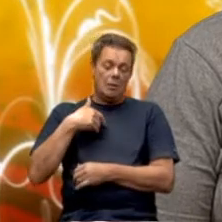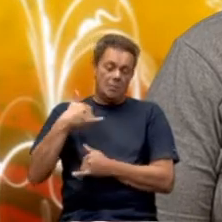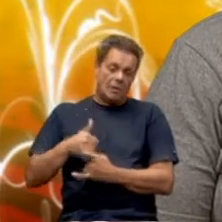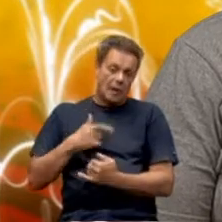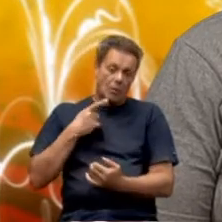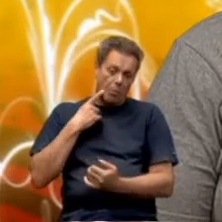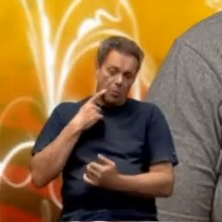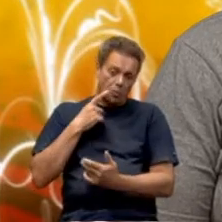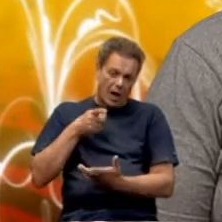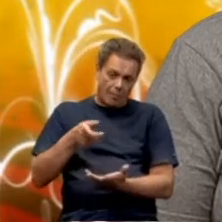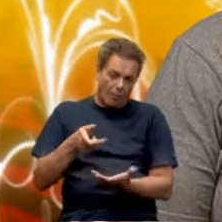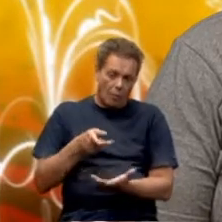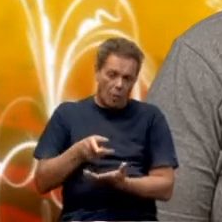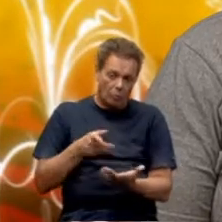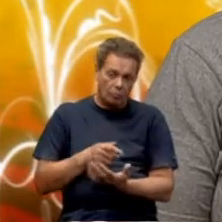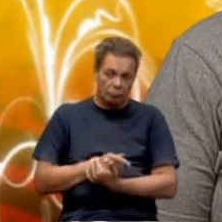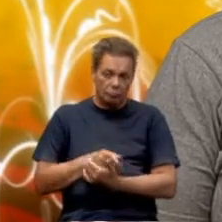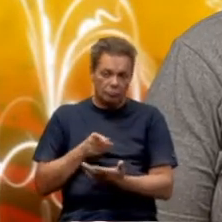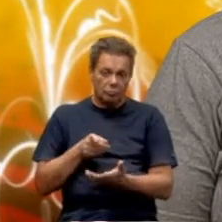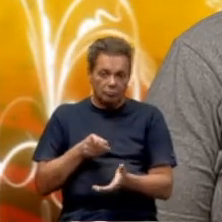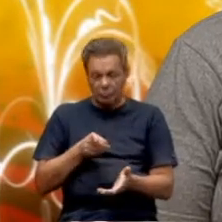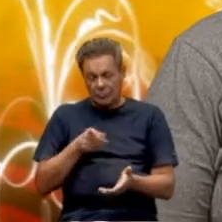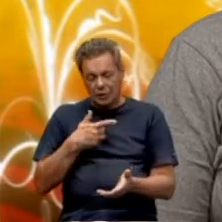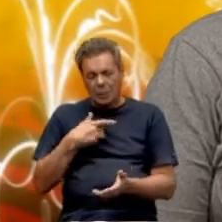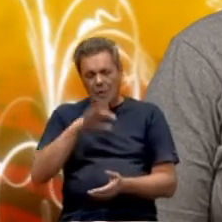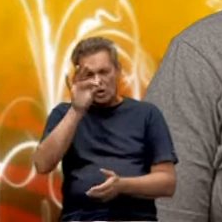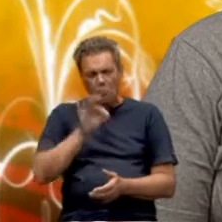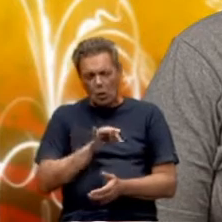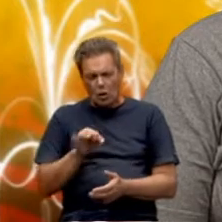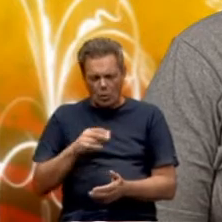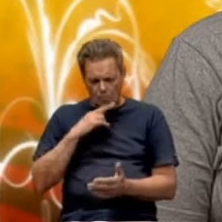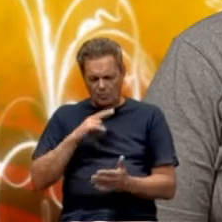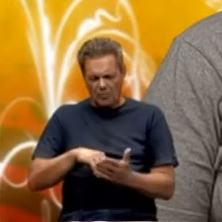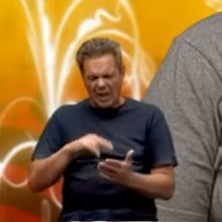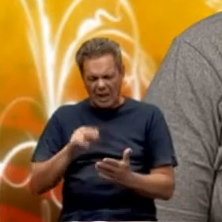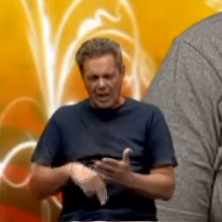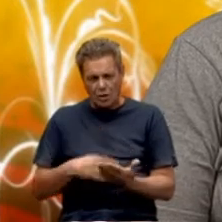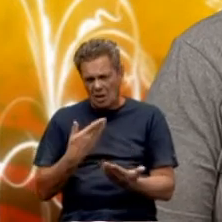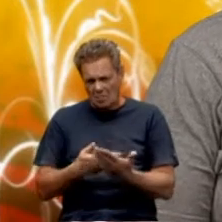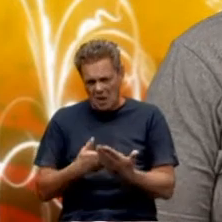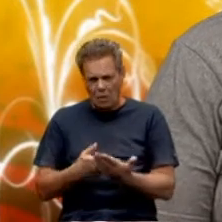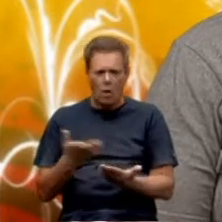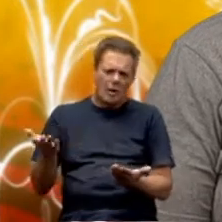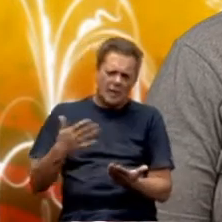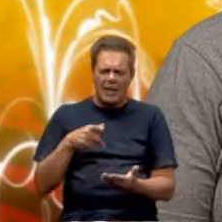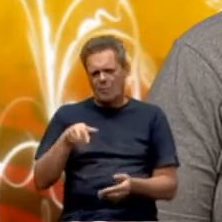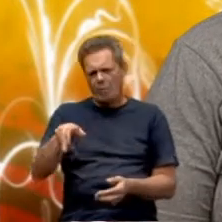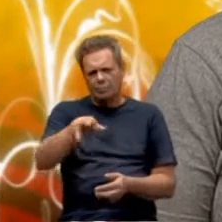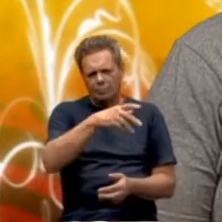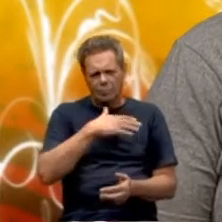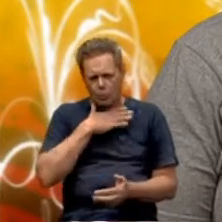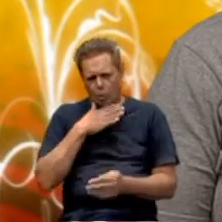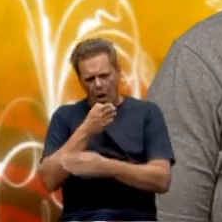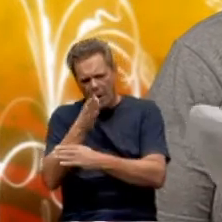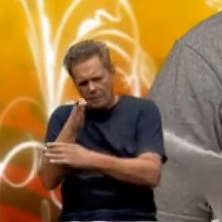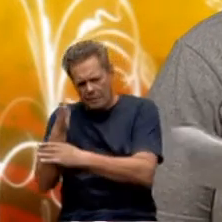sklopu Krijesnice sa našim projektom Malo svjetlo nade riješiti tako što idemo po školama razno raznim gdje se